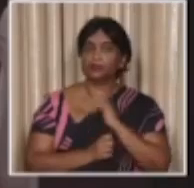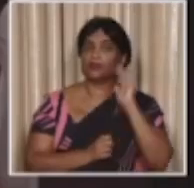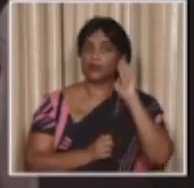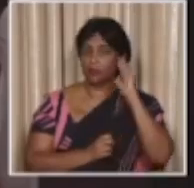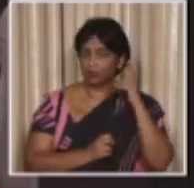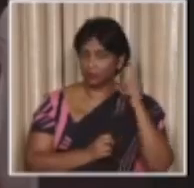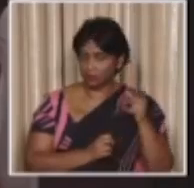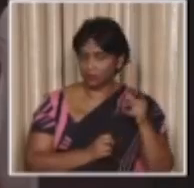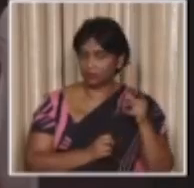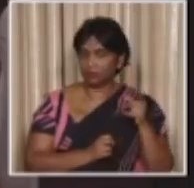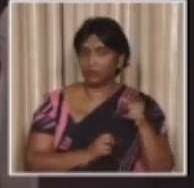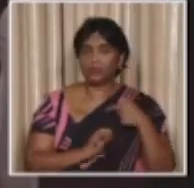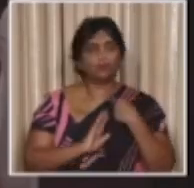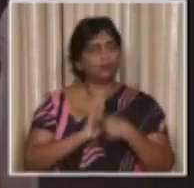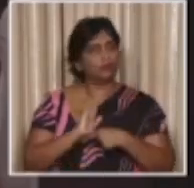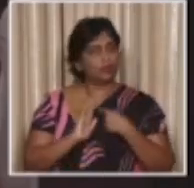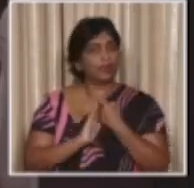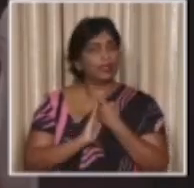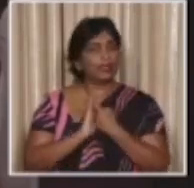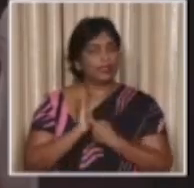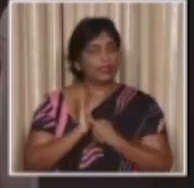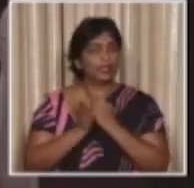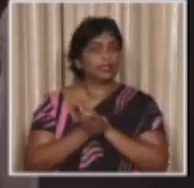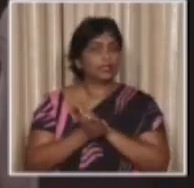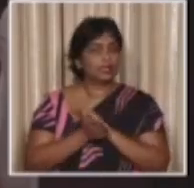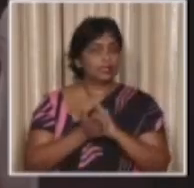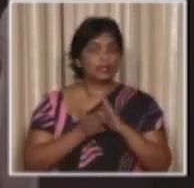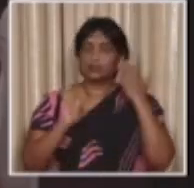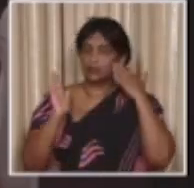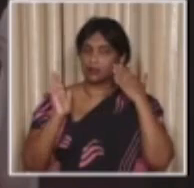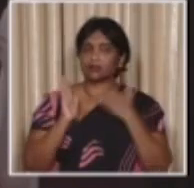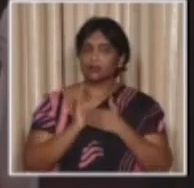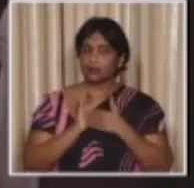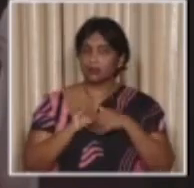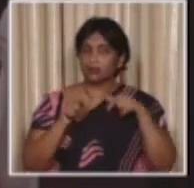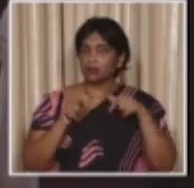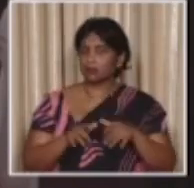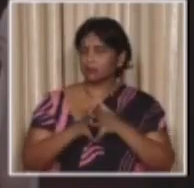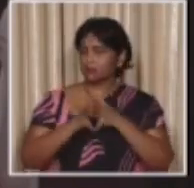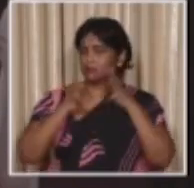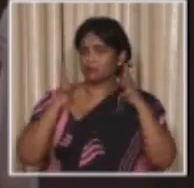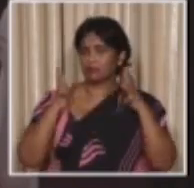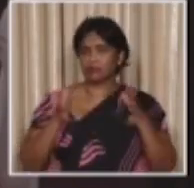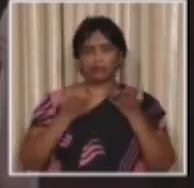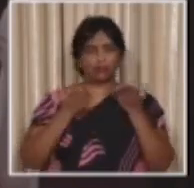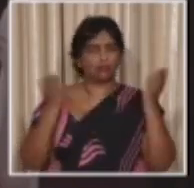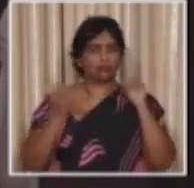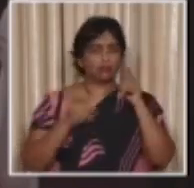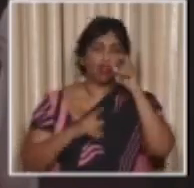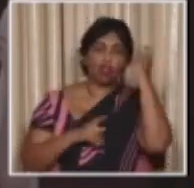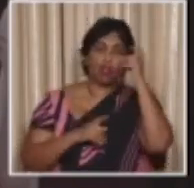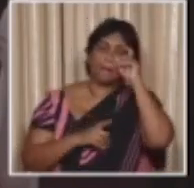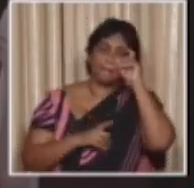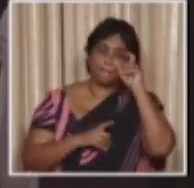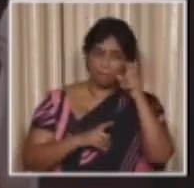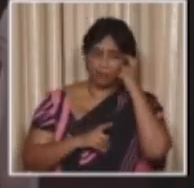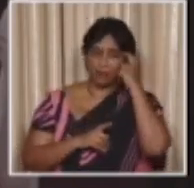විශේෂයෙන්ම මේ රටේ නීති හා සාමය ශාස්ත්‍රයේ අද බොහෝ තැන්වල ඔබතුමා ඕනනම් හොයලා